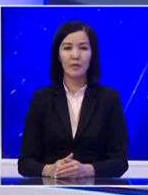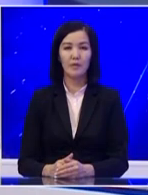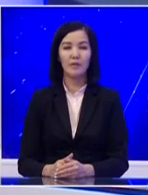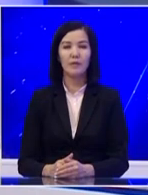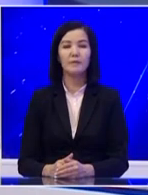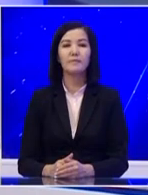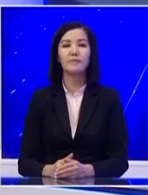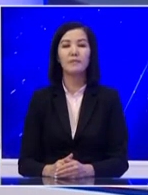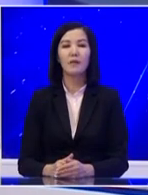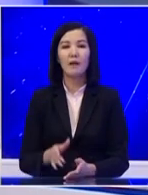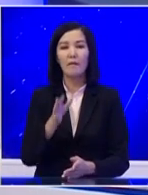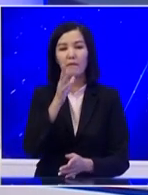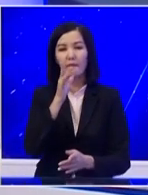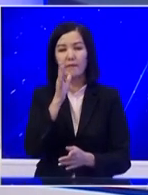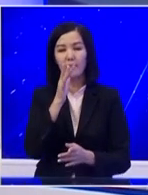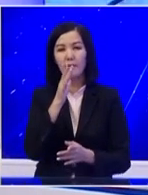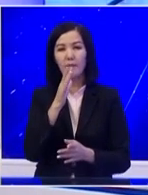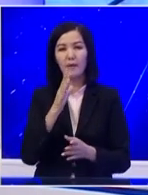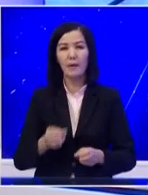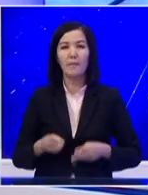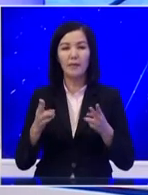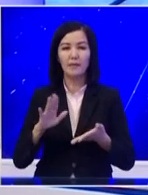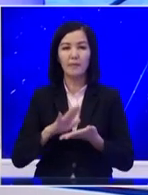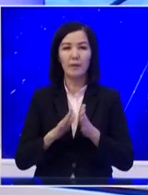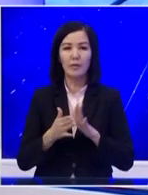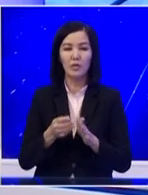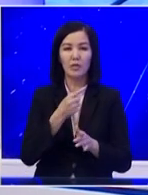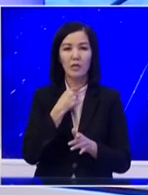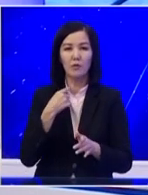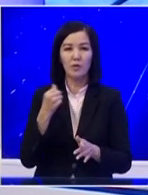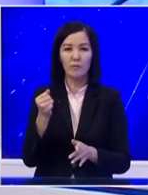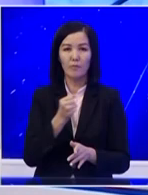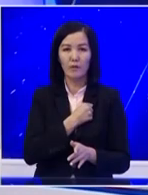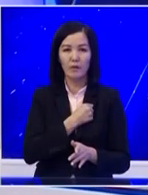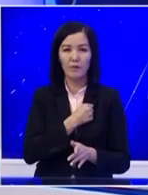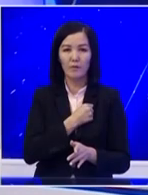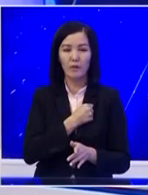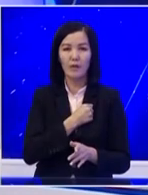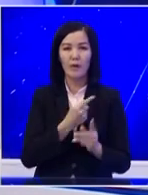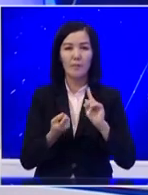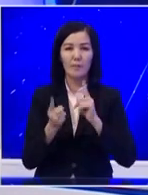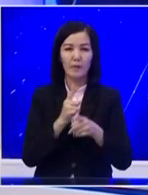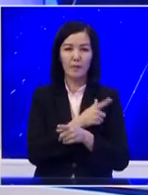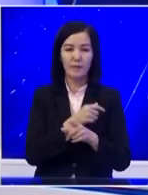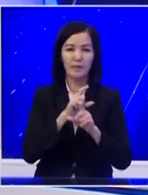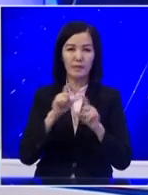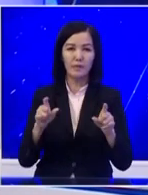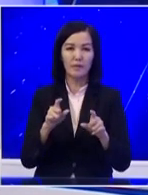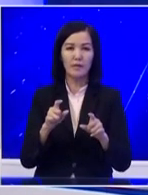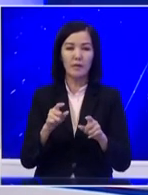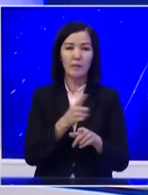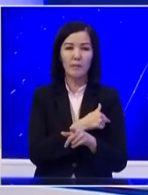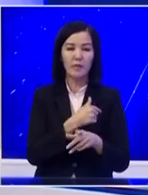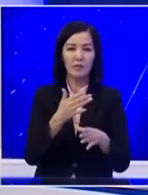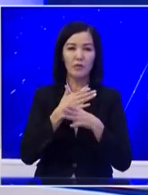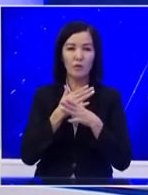Во всеоружии. На период пандемии Талдыкурганский военный госпиталь переквалифицирован под стационар. Теперь здесь могут получать медицинскую помощь